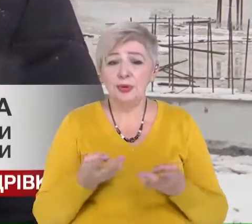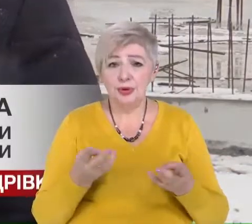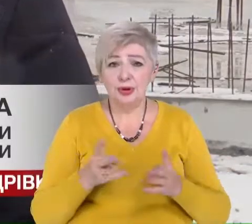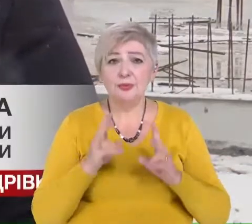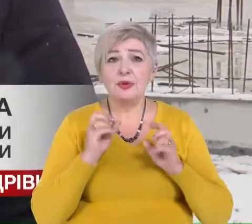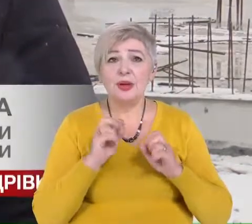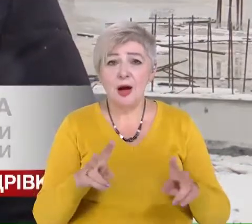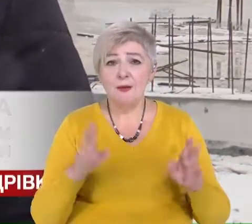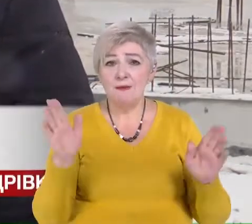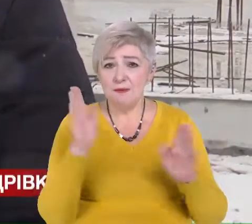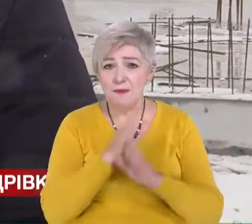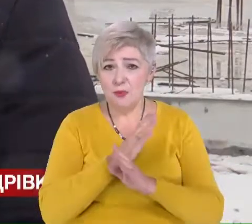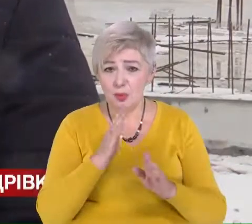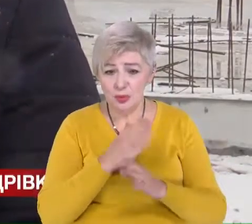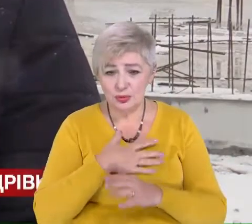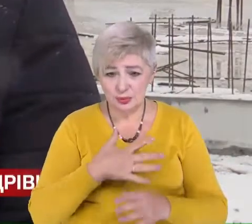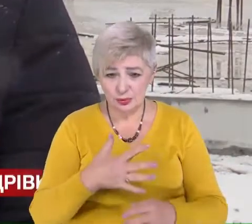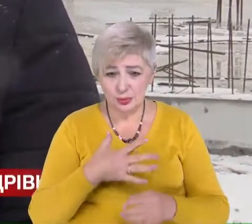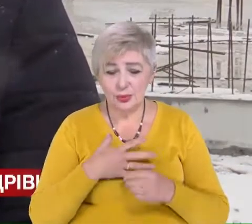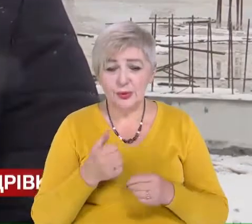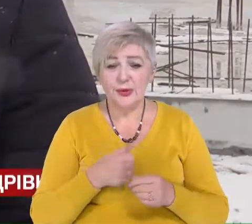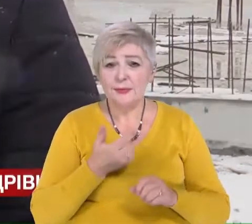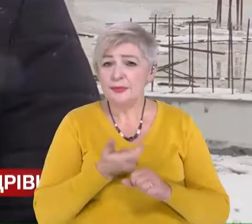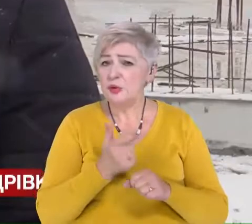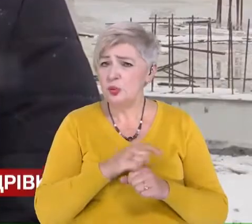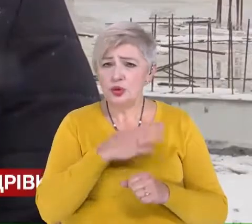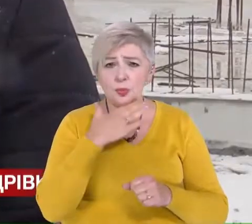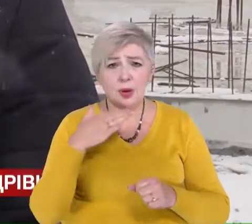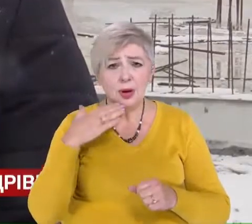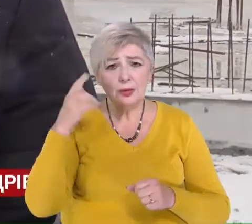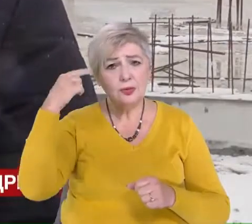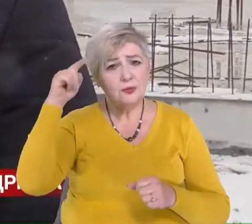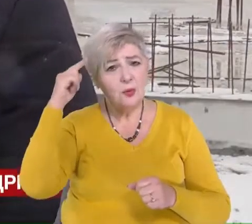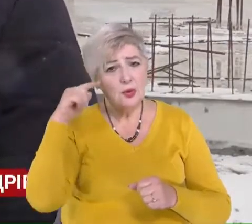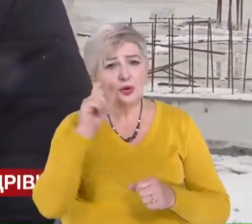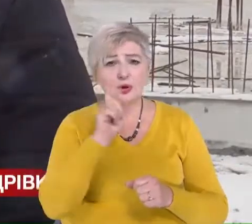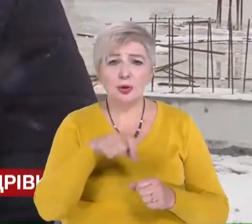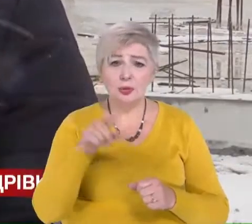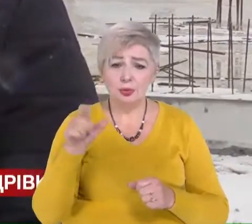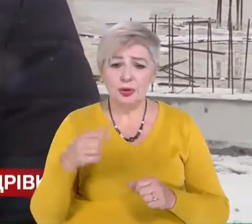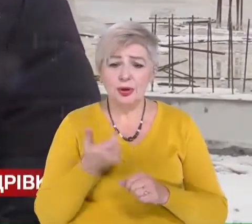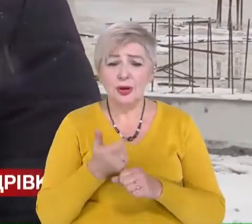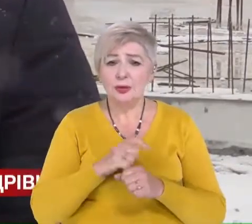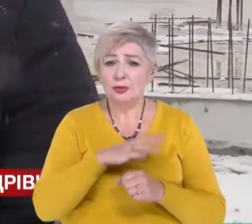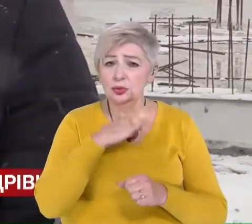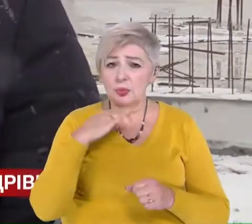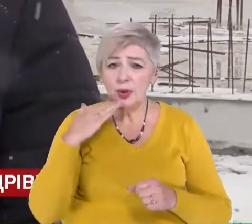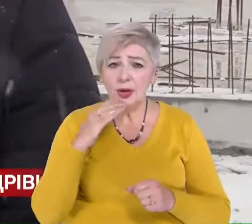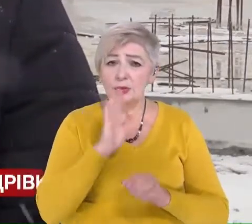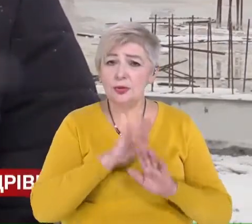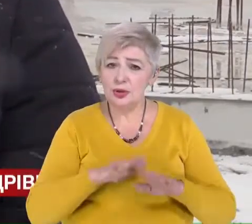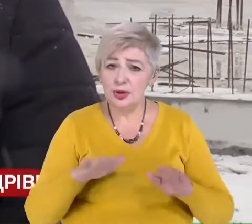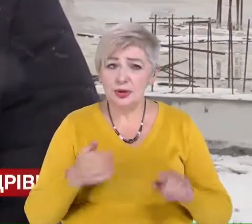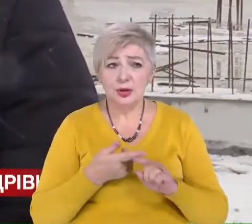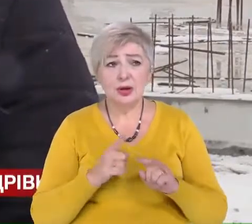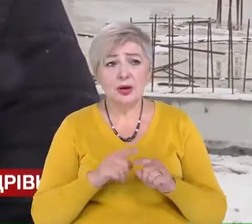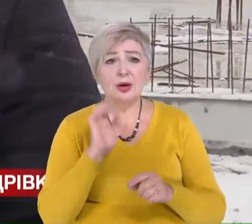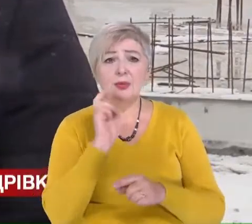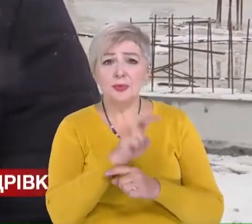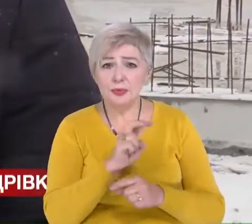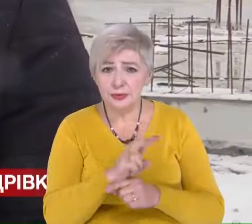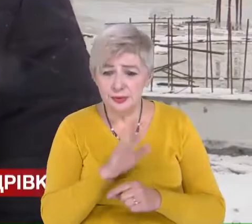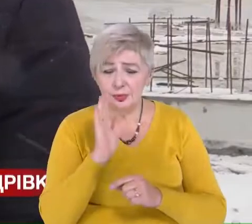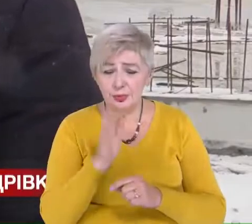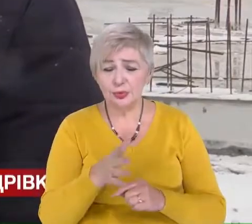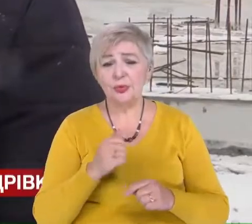в Новоолександрівській громаді дуже багато творчих людей, дуже багато діток, які б ходили на гуртки, і